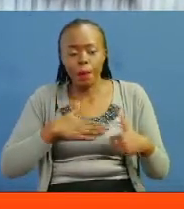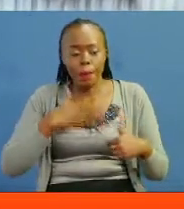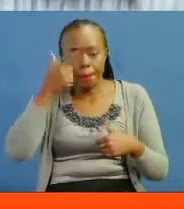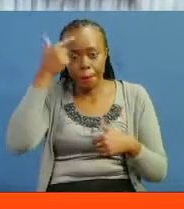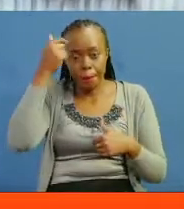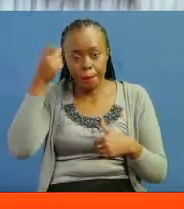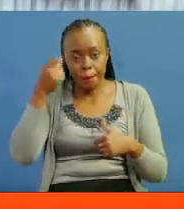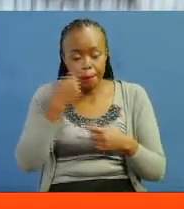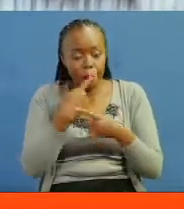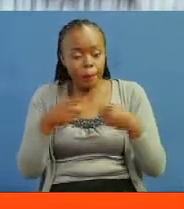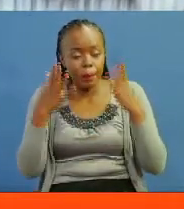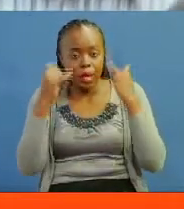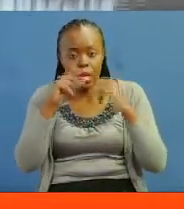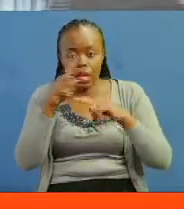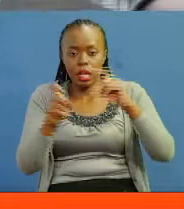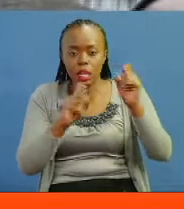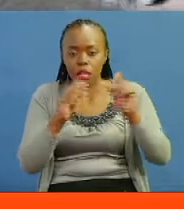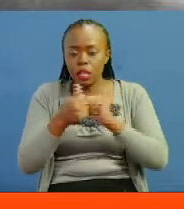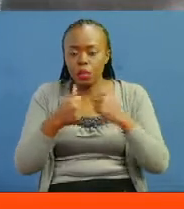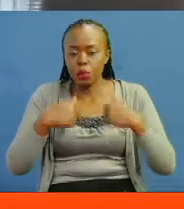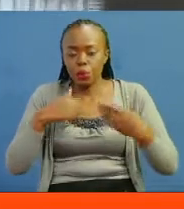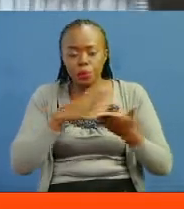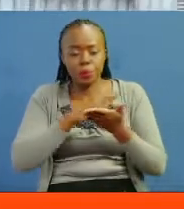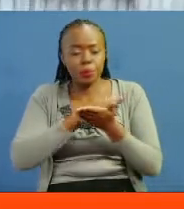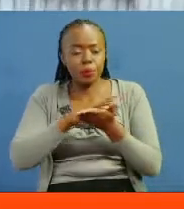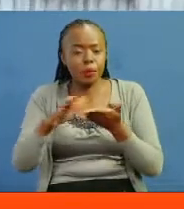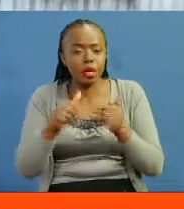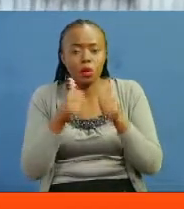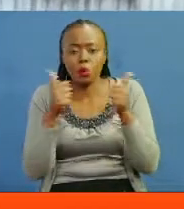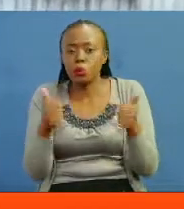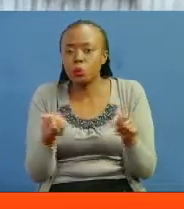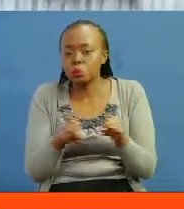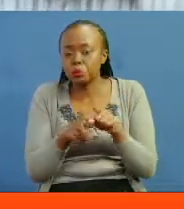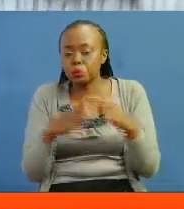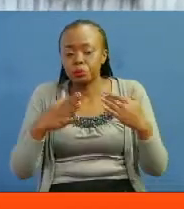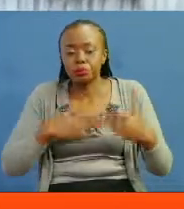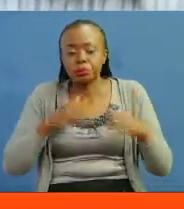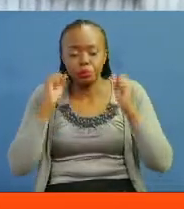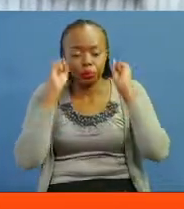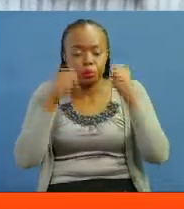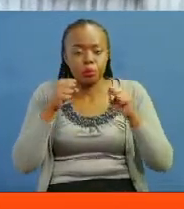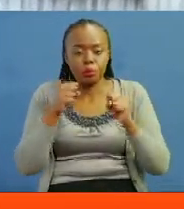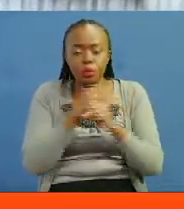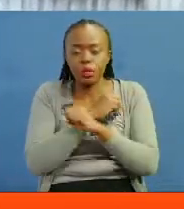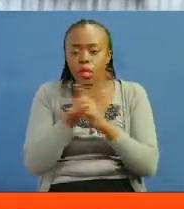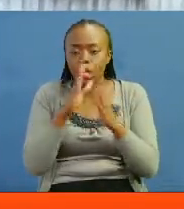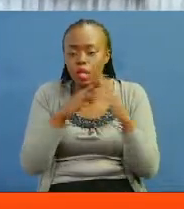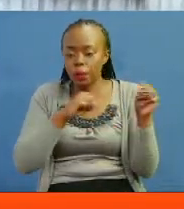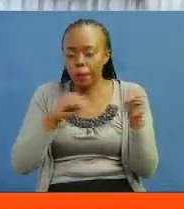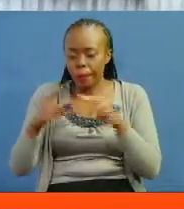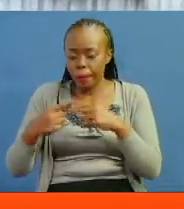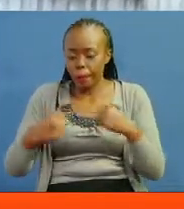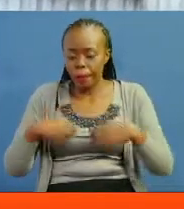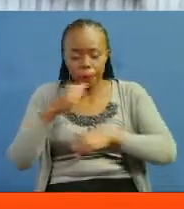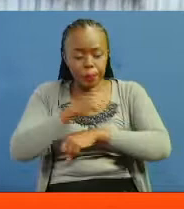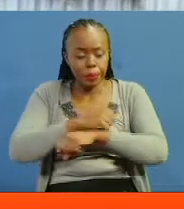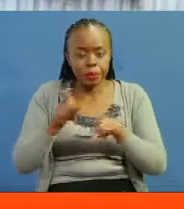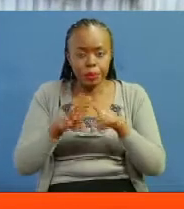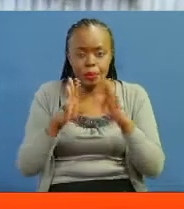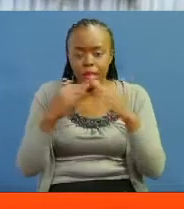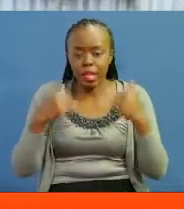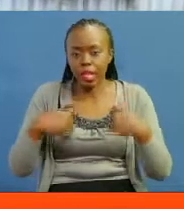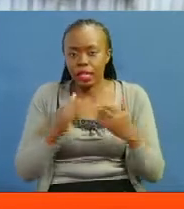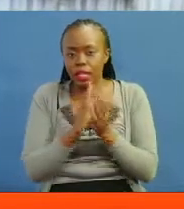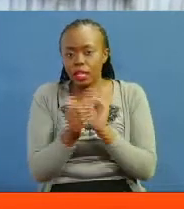after the exam nikakuwa nimepita, nyanyangu alikuwa hana uwezo wa kunipeleka shule, na sasa nimepata